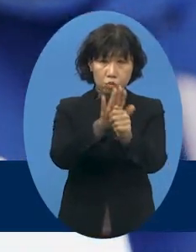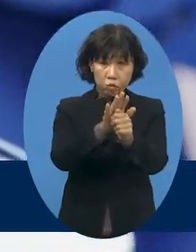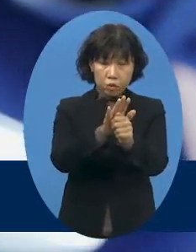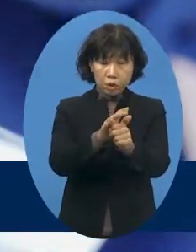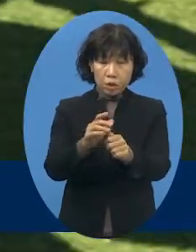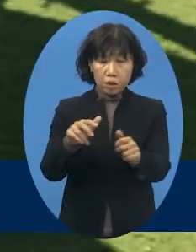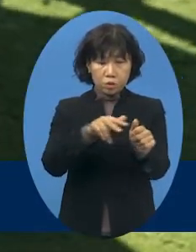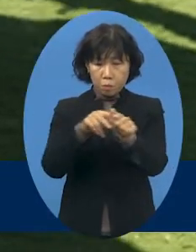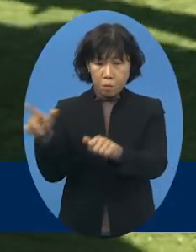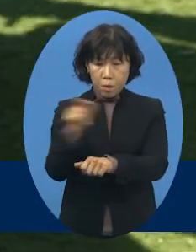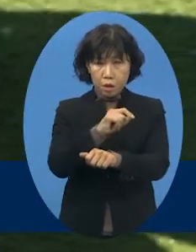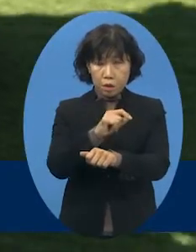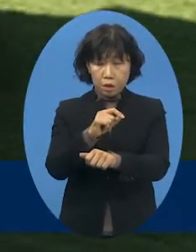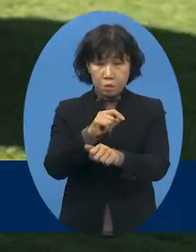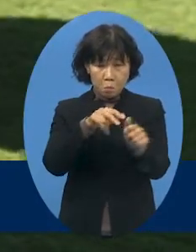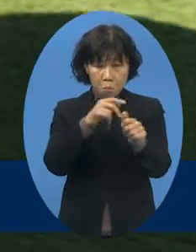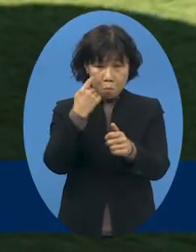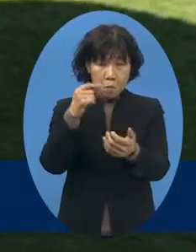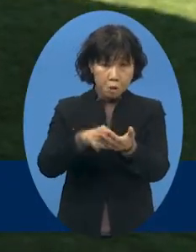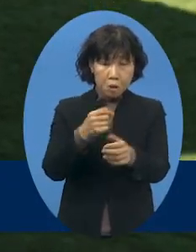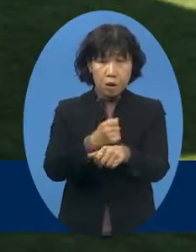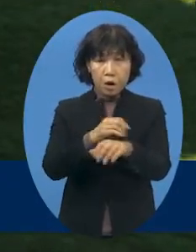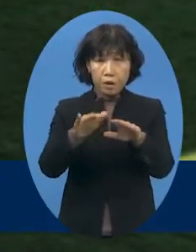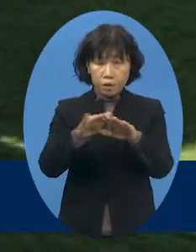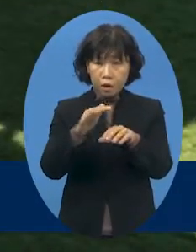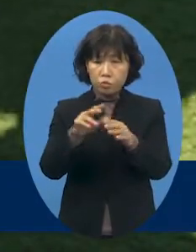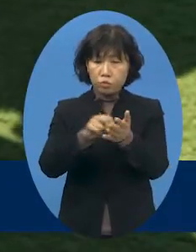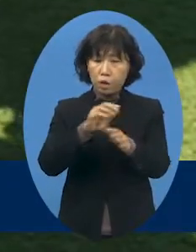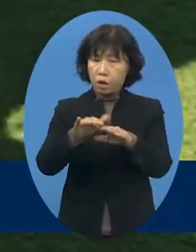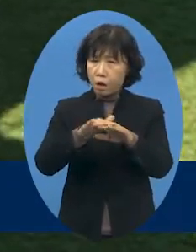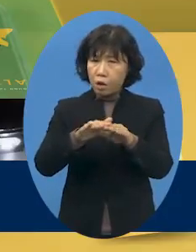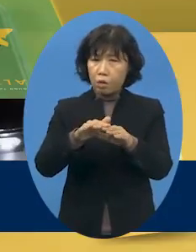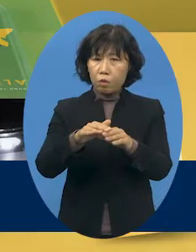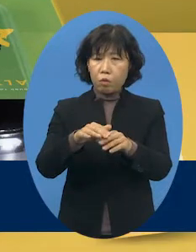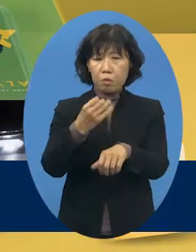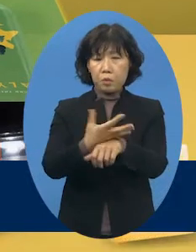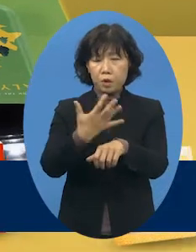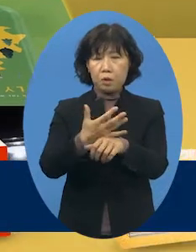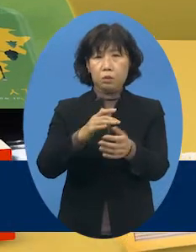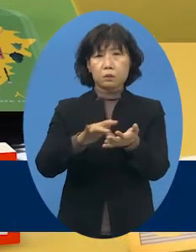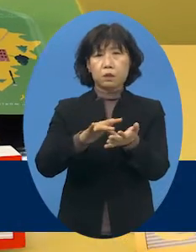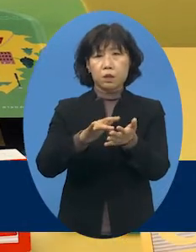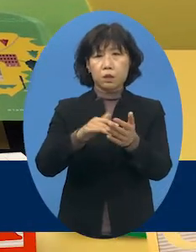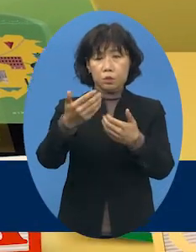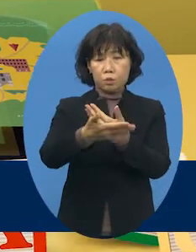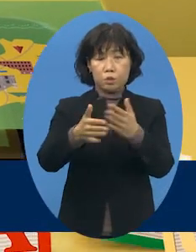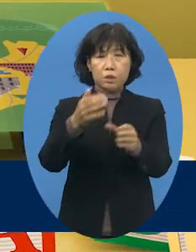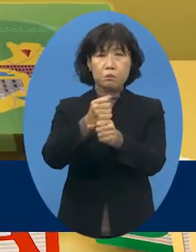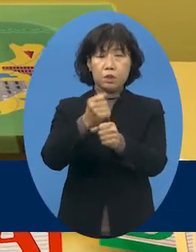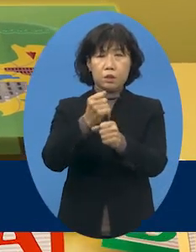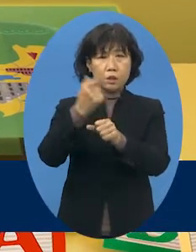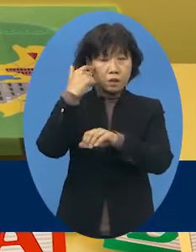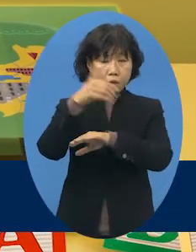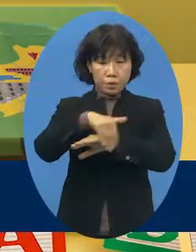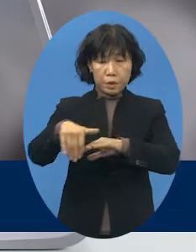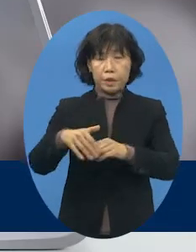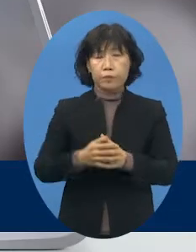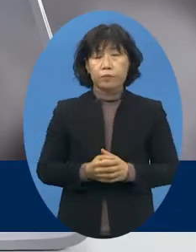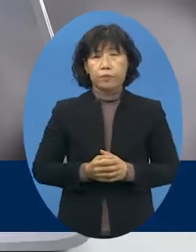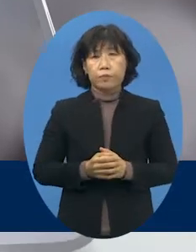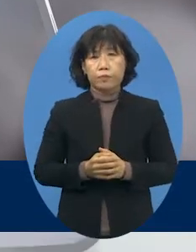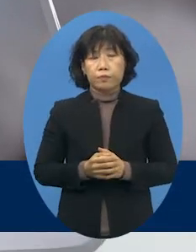신속한 정보 탐색과 소통을 통한 문제해결력 창의력을 키울 수 있는 스마트한 교실 환경이 조성될